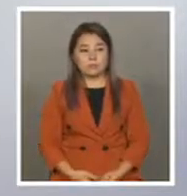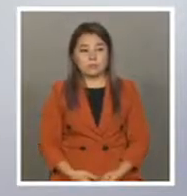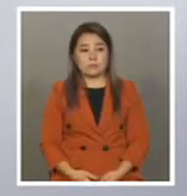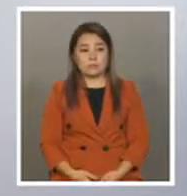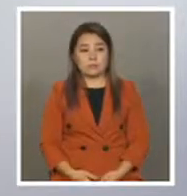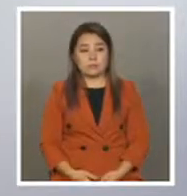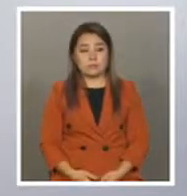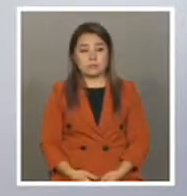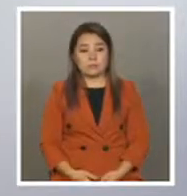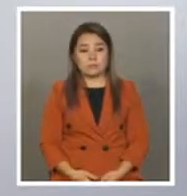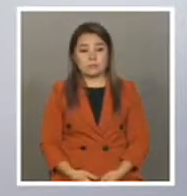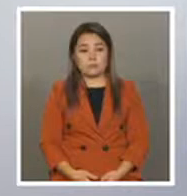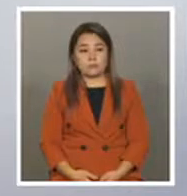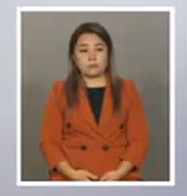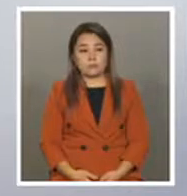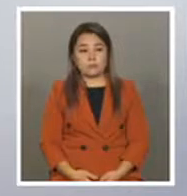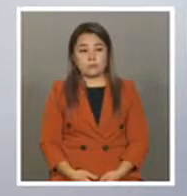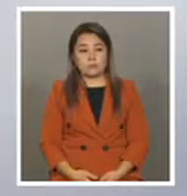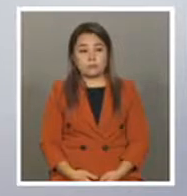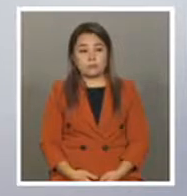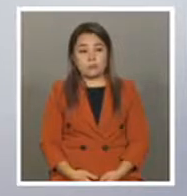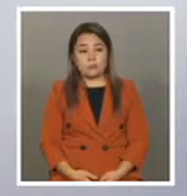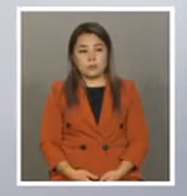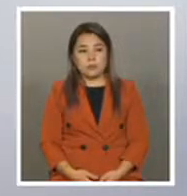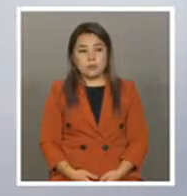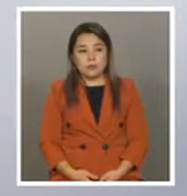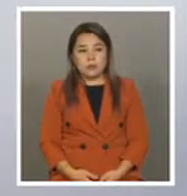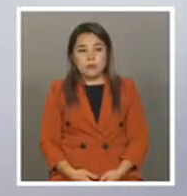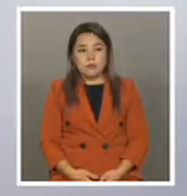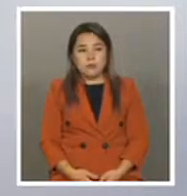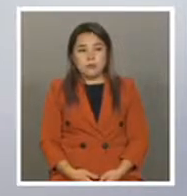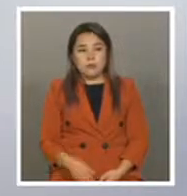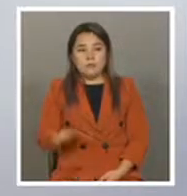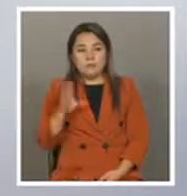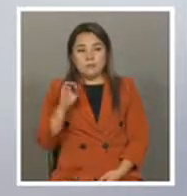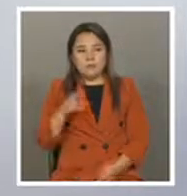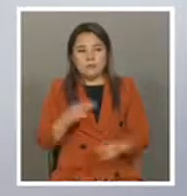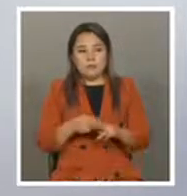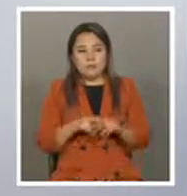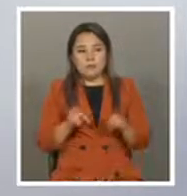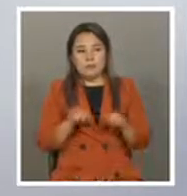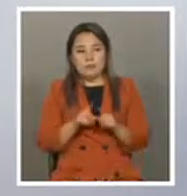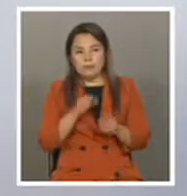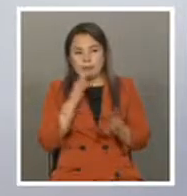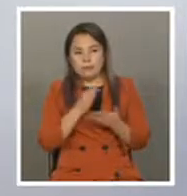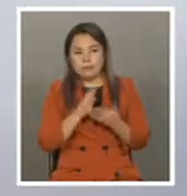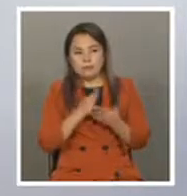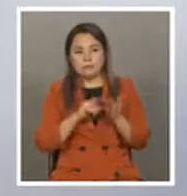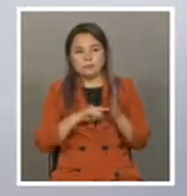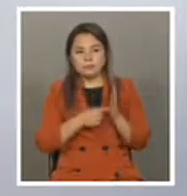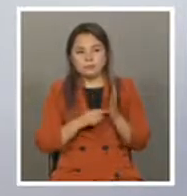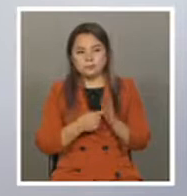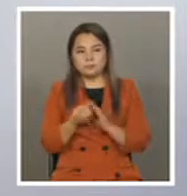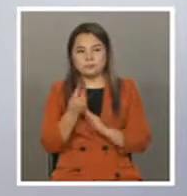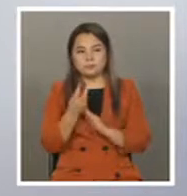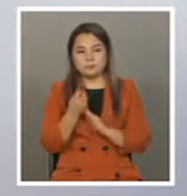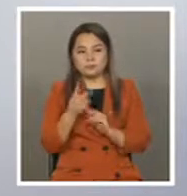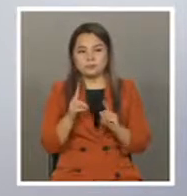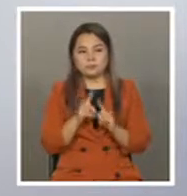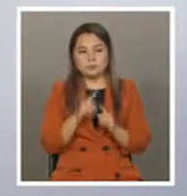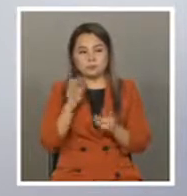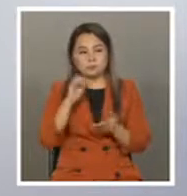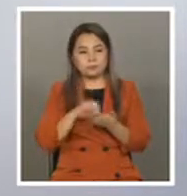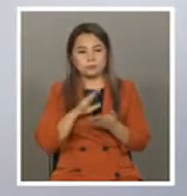тең. Енді түбірлерді іздейміз. Түбірлерді Вейт теоремасына кері теорема бойынша іздейміз. Яғни көбейтіндісі 12-ге тең болатын